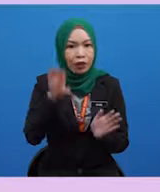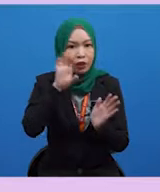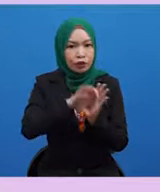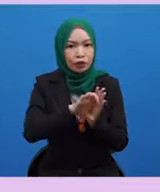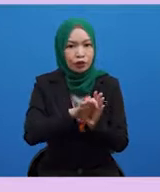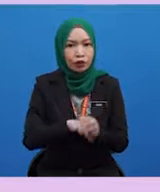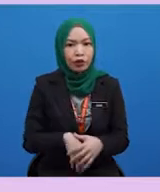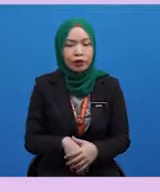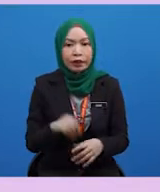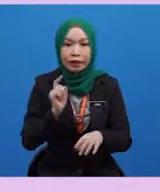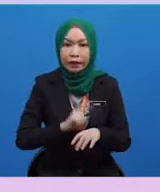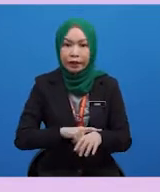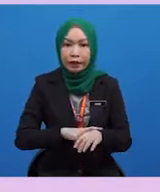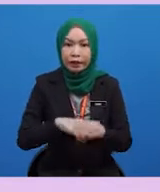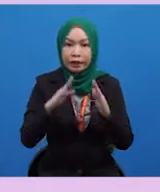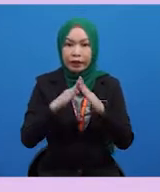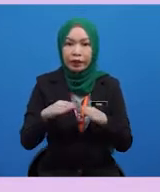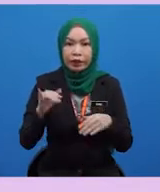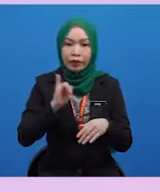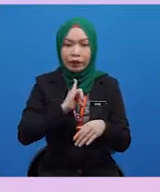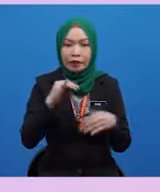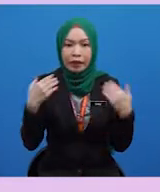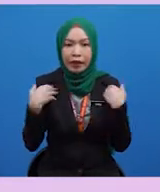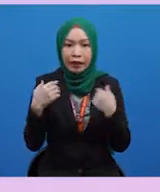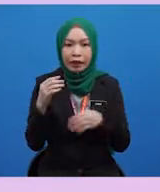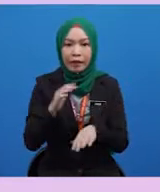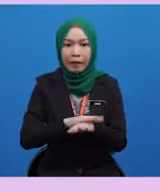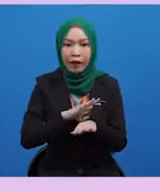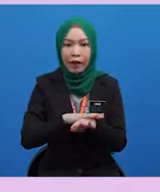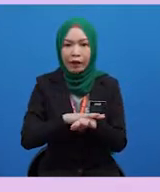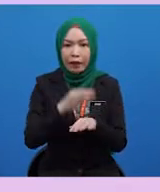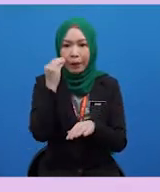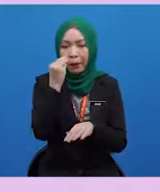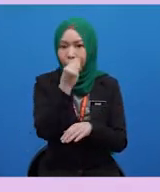rumah saya terdapat pelbagai jenis pokok bunga.